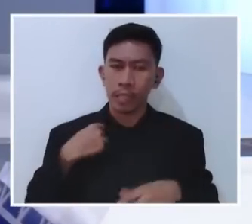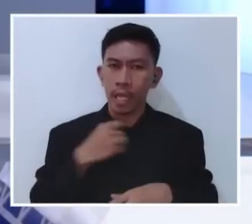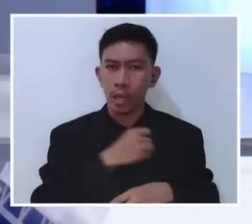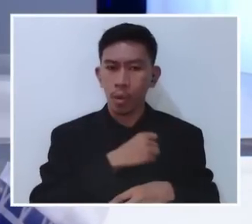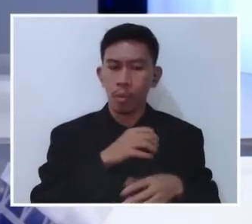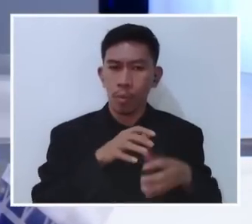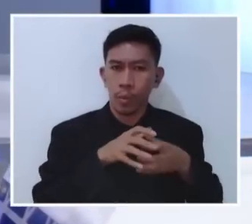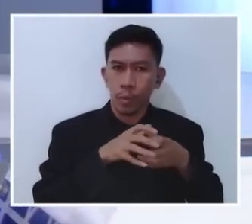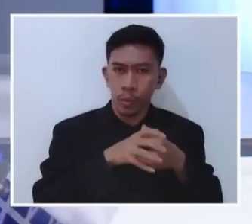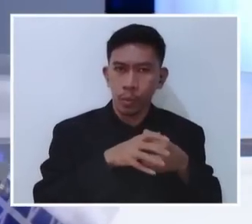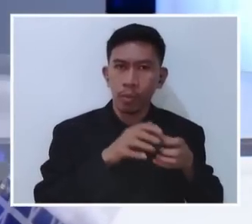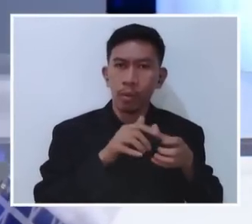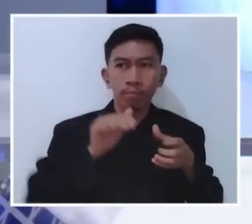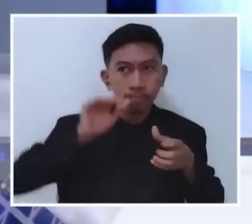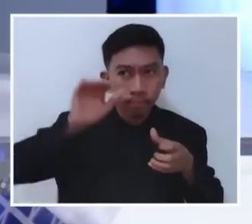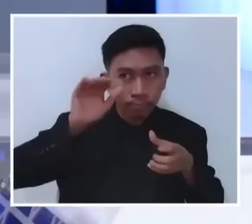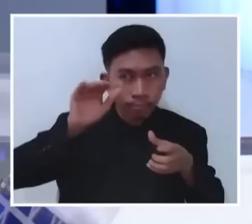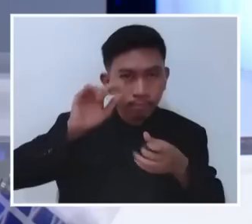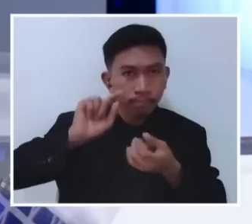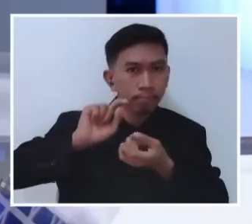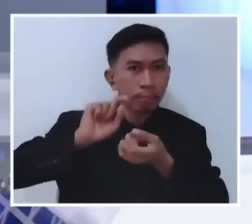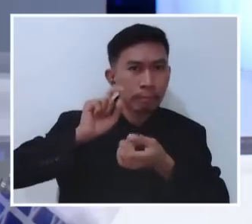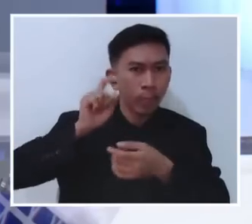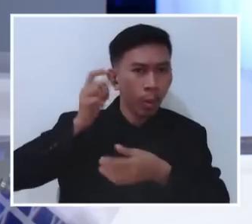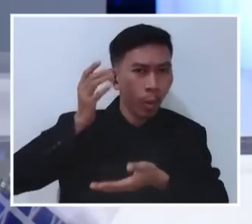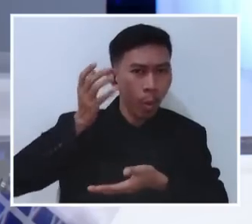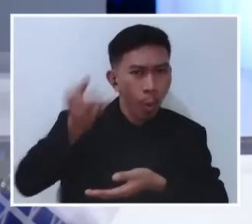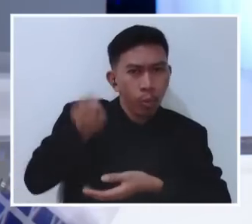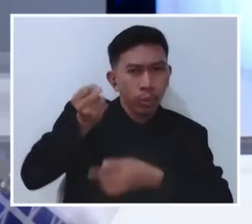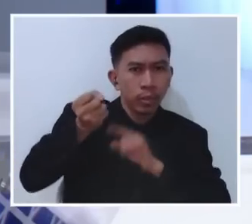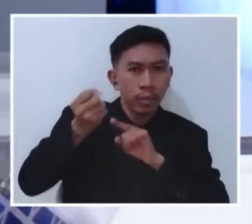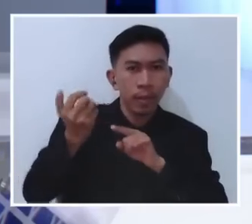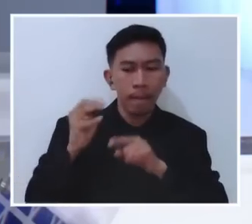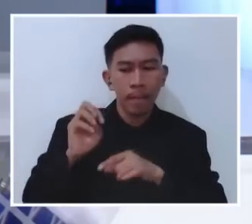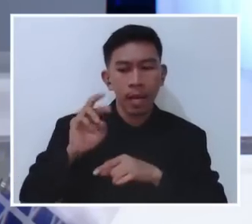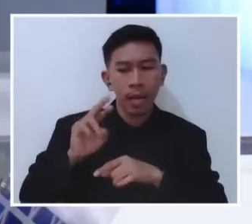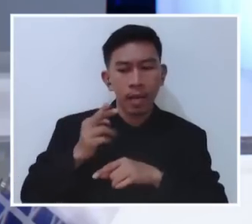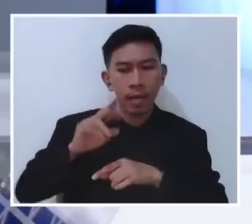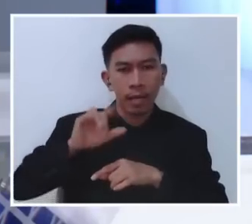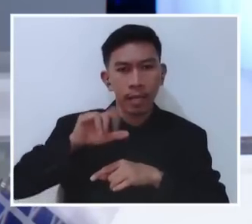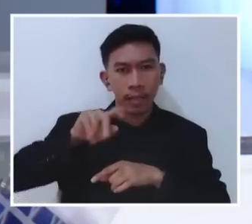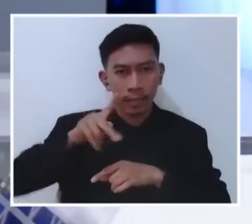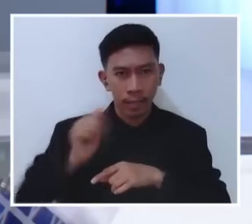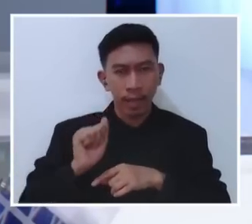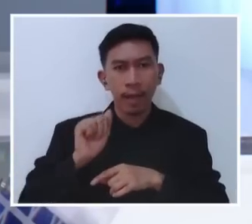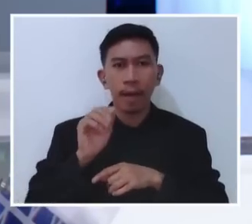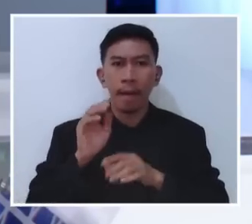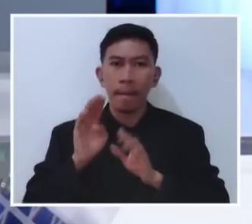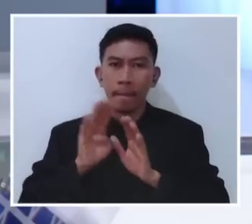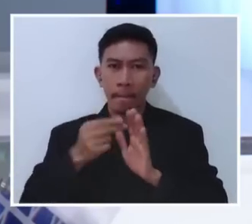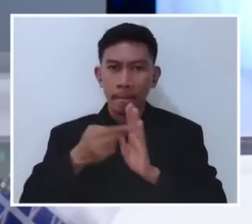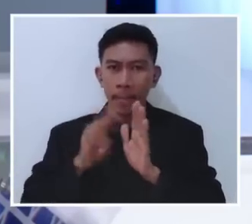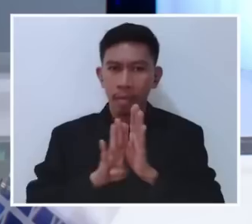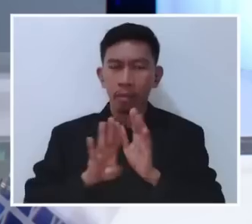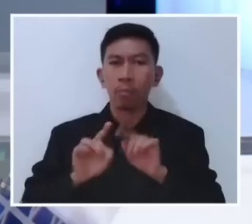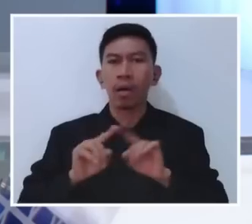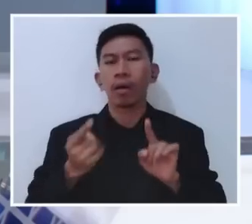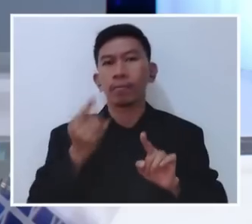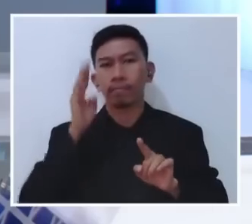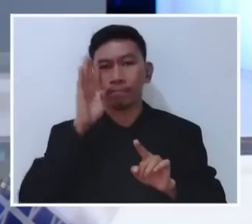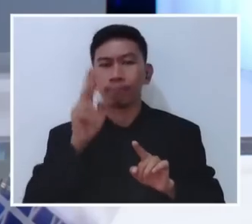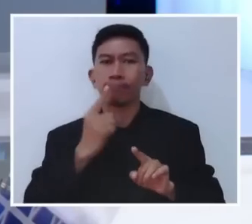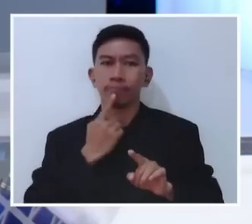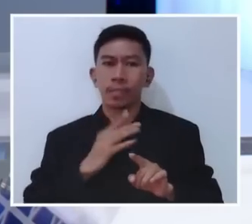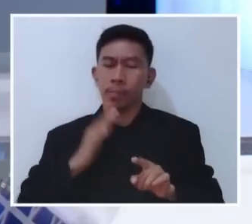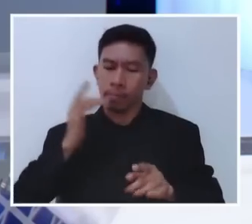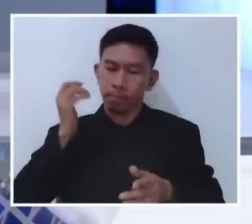ang Maharlika Bill, pinahayag naman ni Pangulong Ferdinand Marcos Jr. na agad niyang pipirmahan ang panukala sa